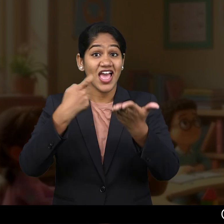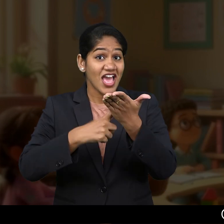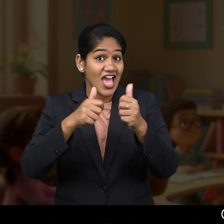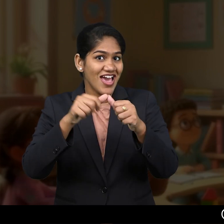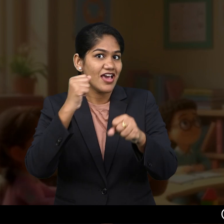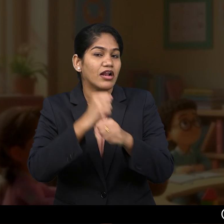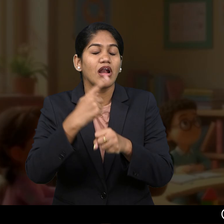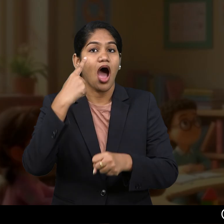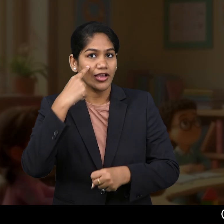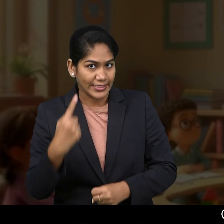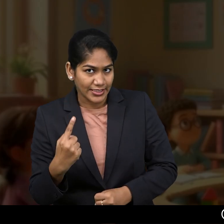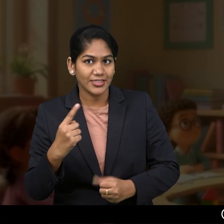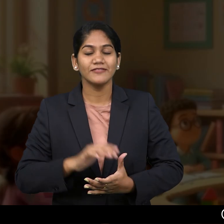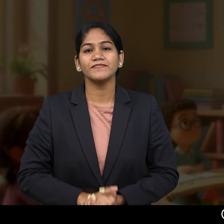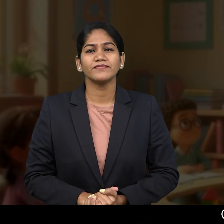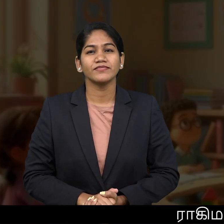ராகி